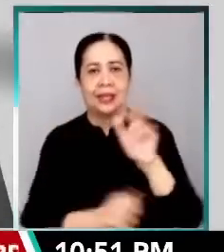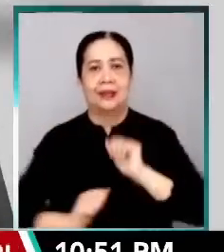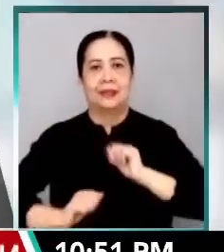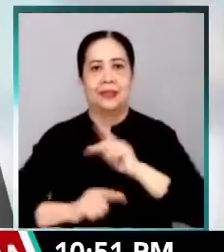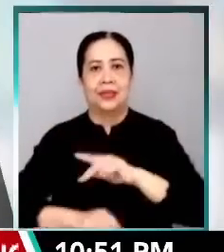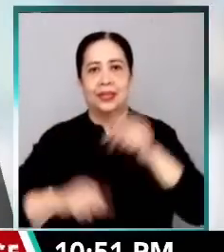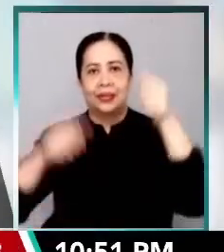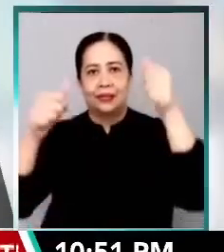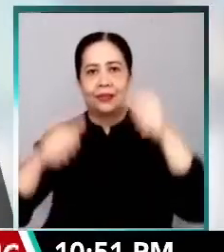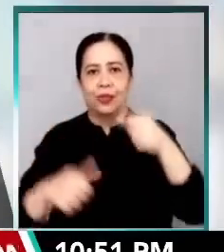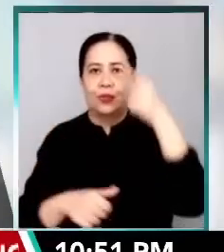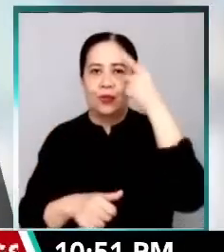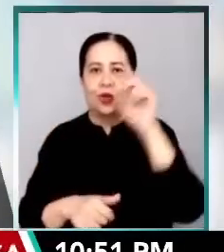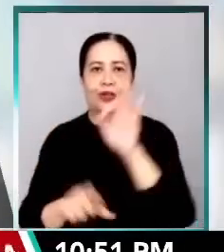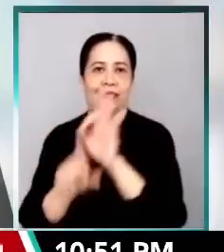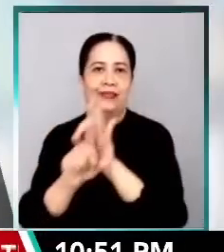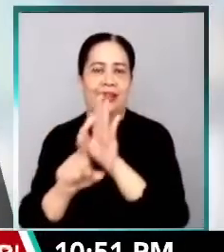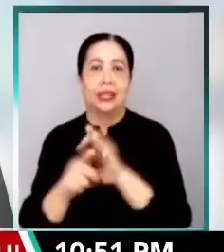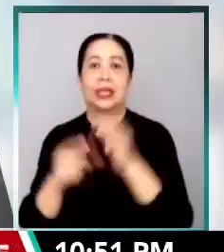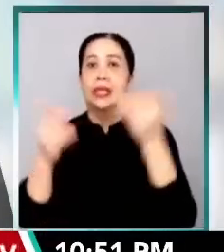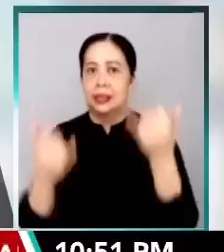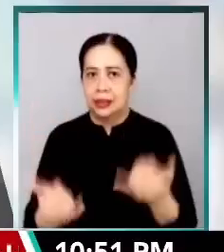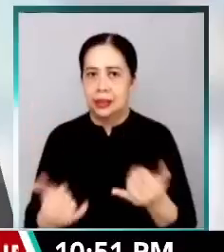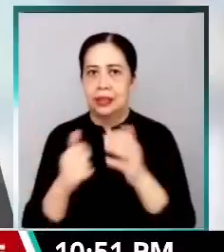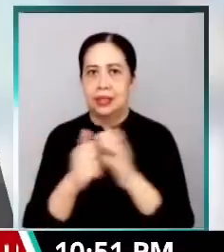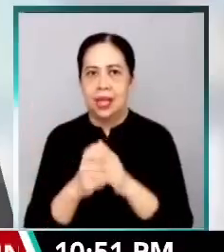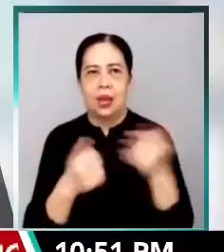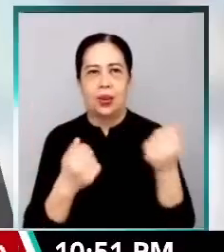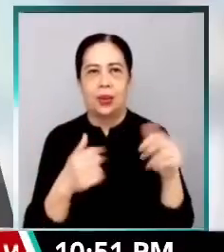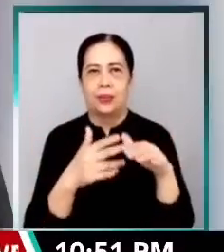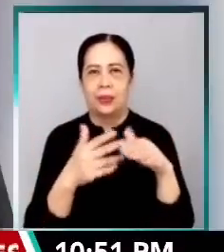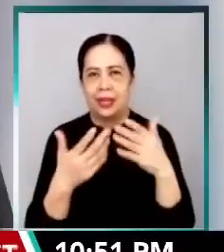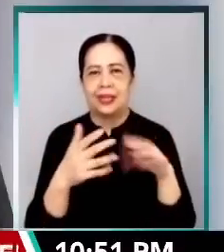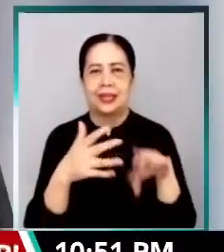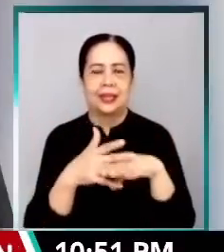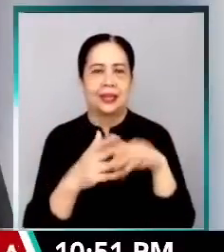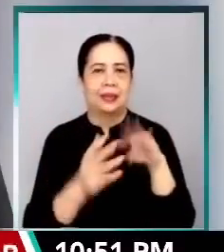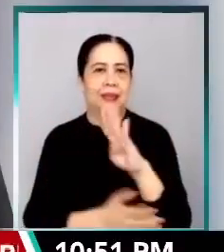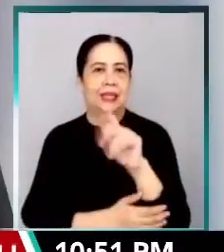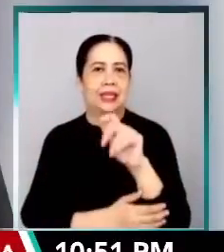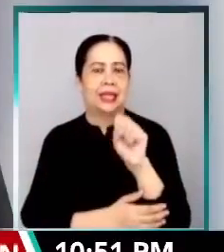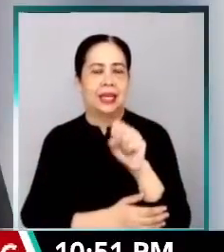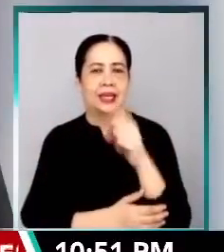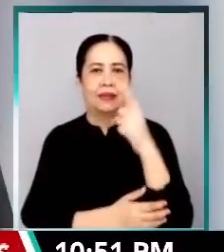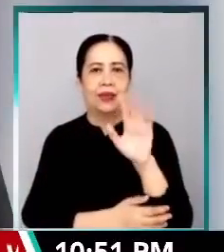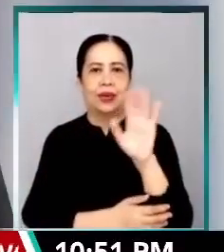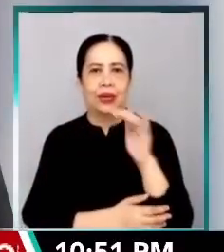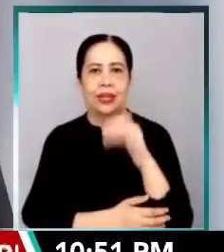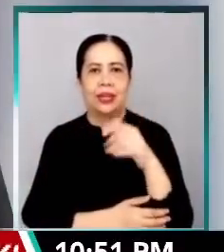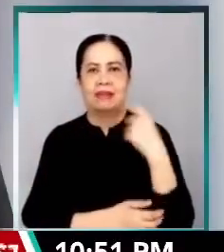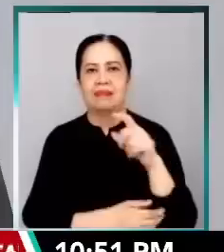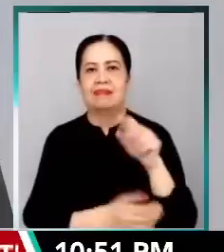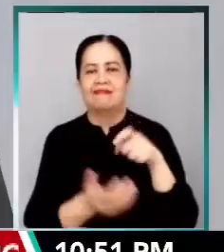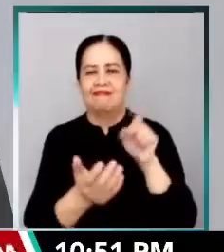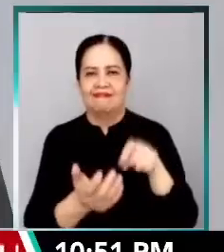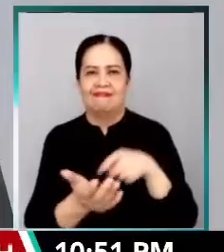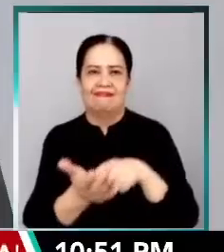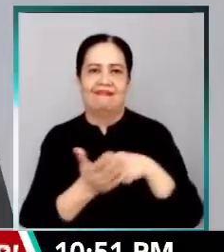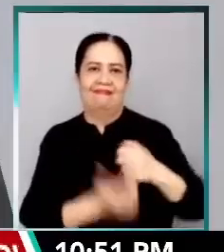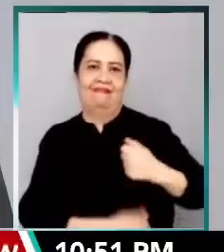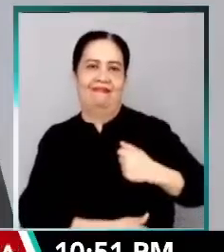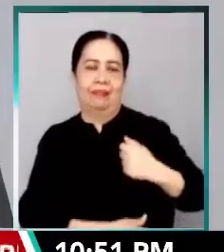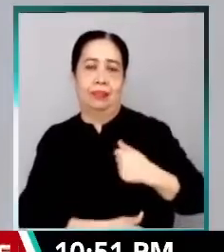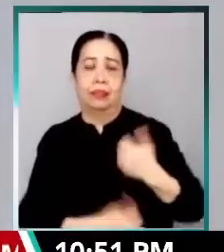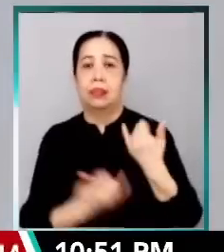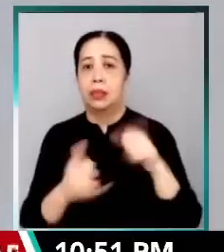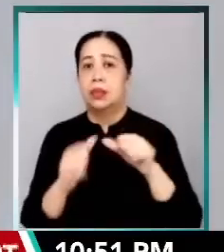fans. Kasalukuyan mang naka-break as a group ang BTS para sa kanilang mandatory military service, tuloy-tuloy naman